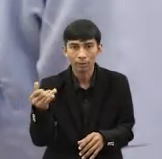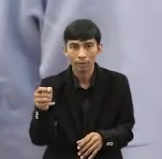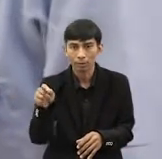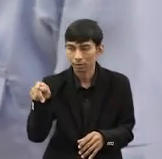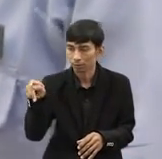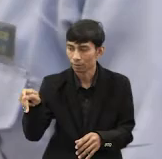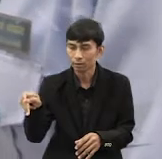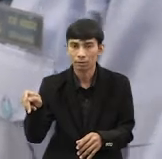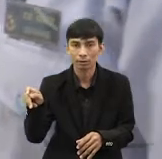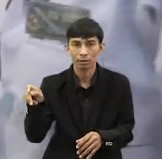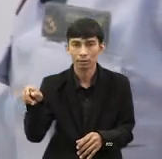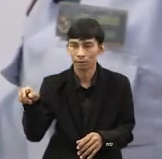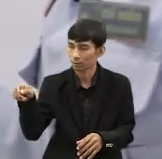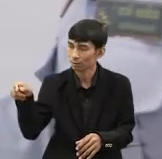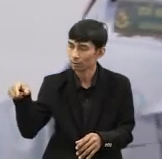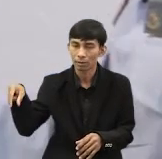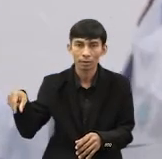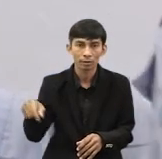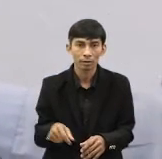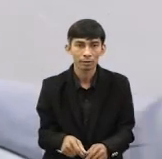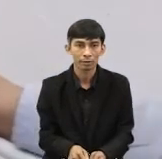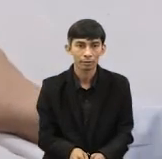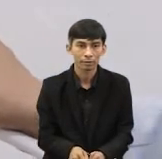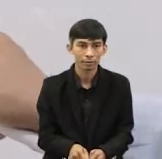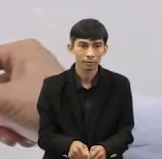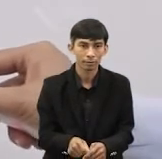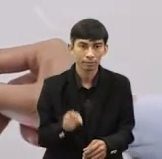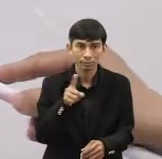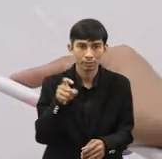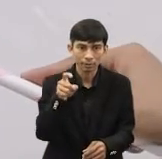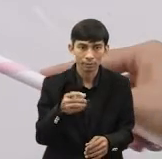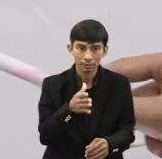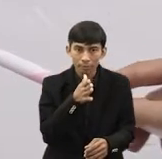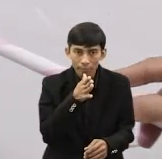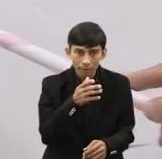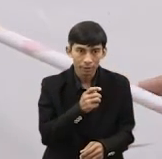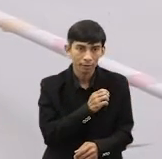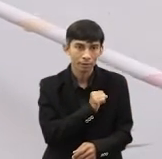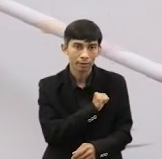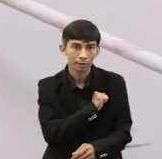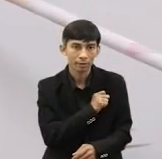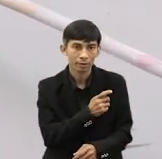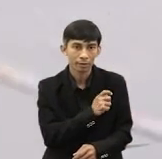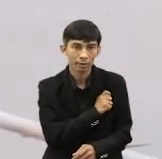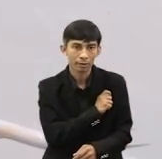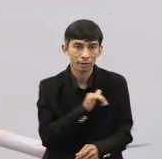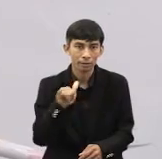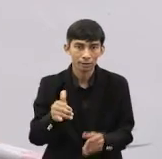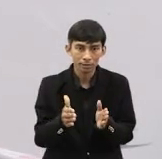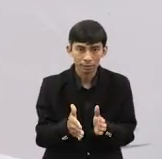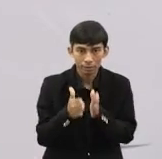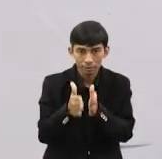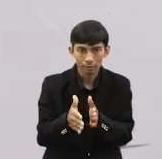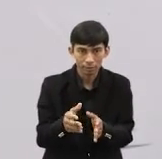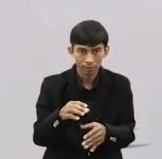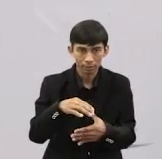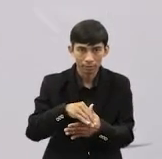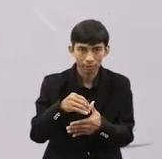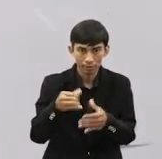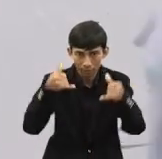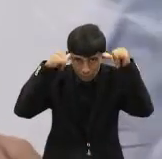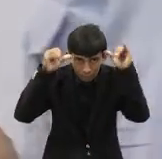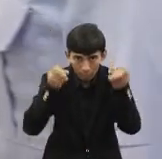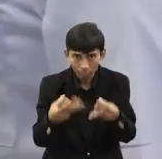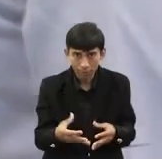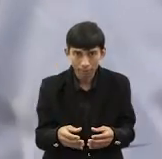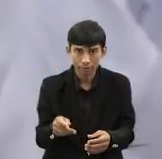ta mà đai đà rá nâu xò sạch cô phần man kg chà